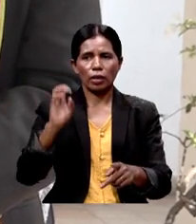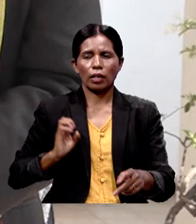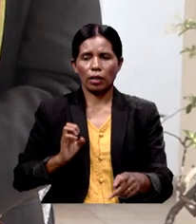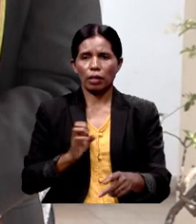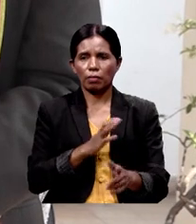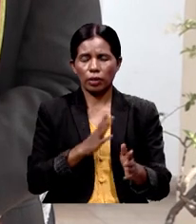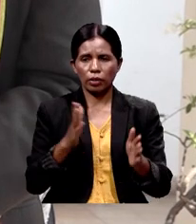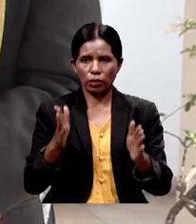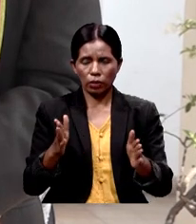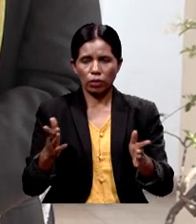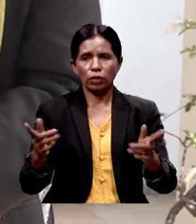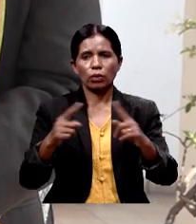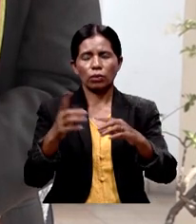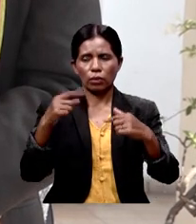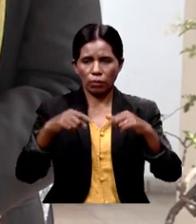or